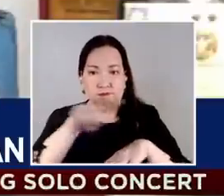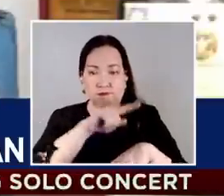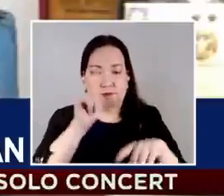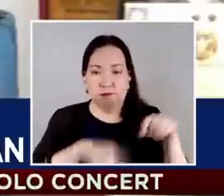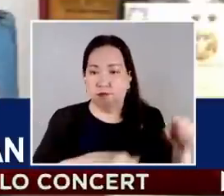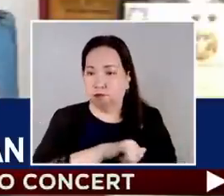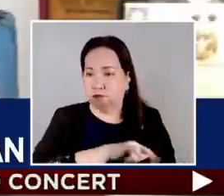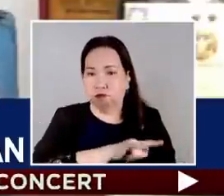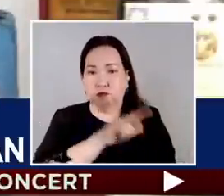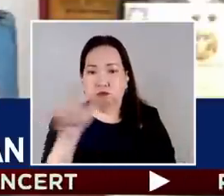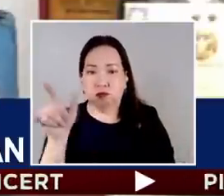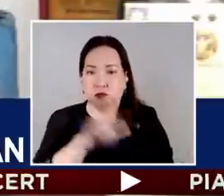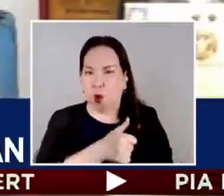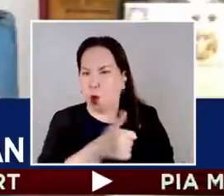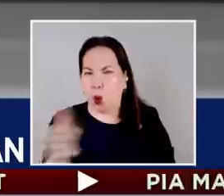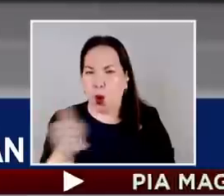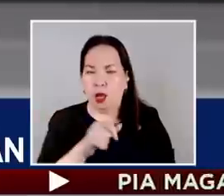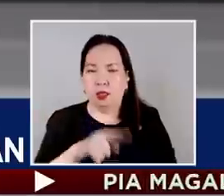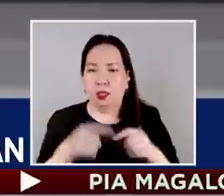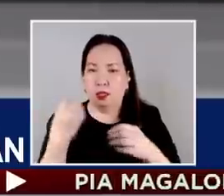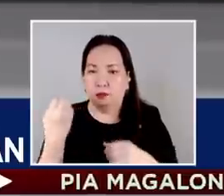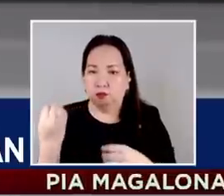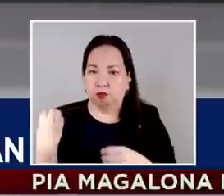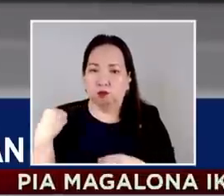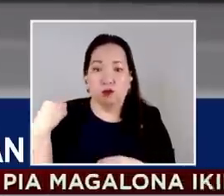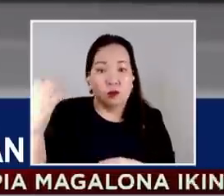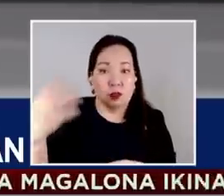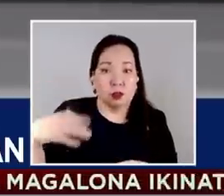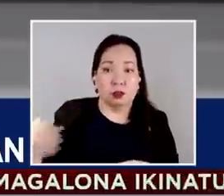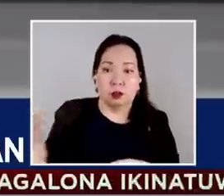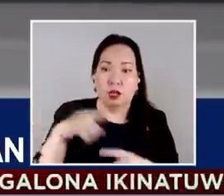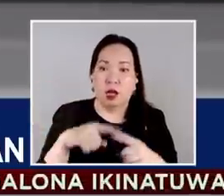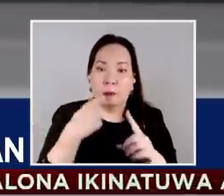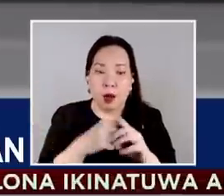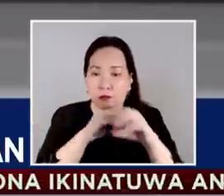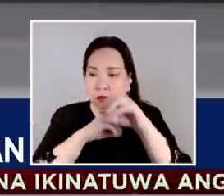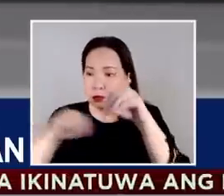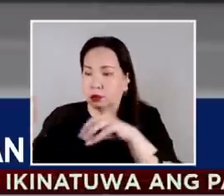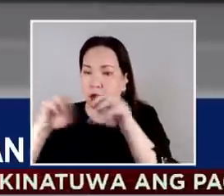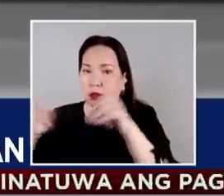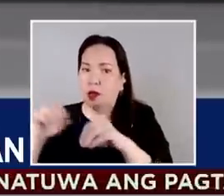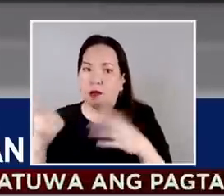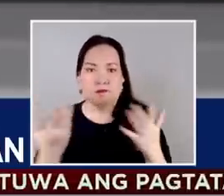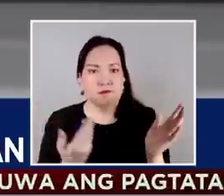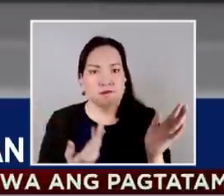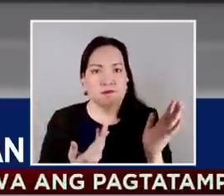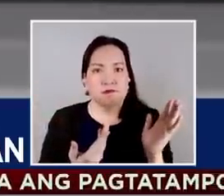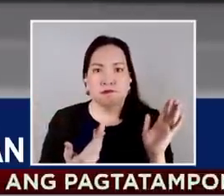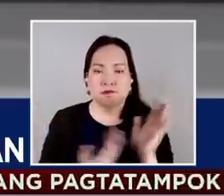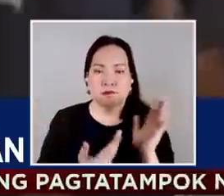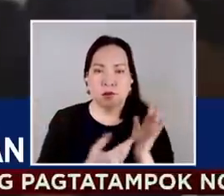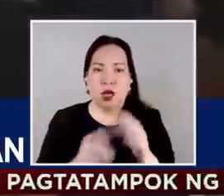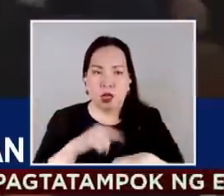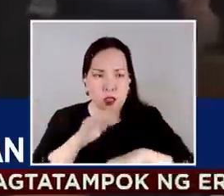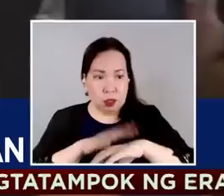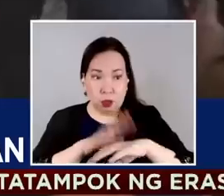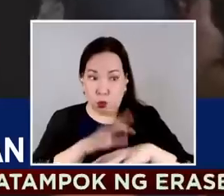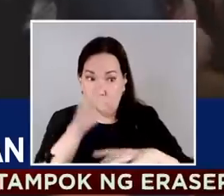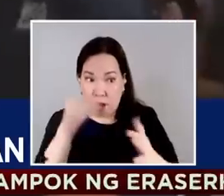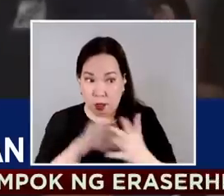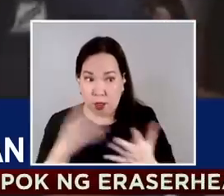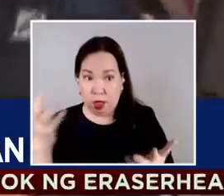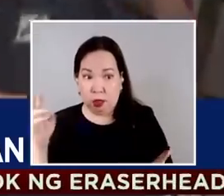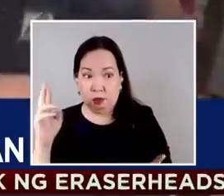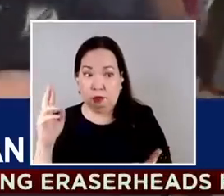ilang opisyal, nagsagawa ng reassignment ng walang basihan, binantaan na hindi ire-renew ang appointment at ipinahiya